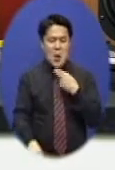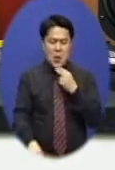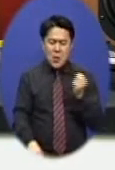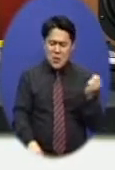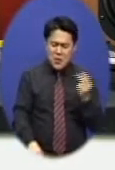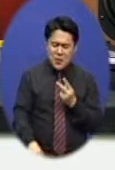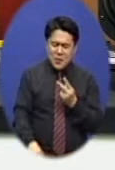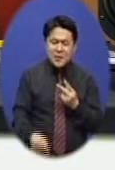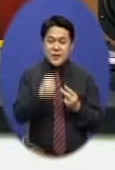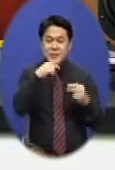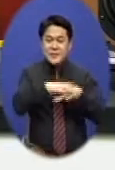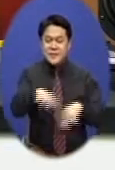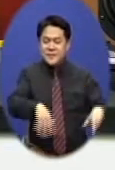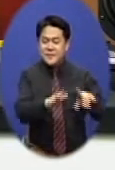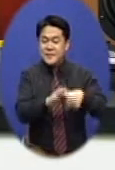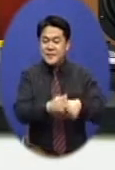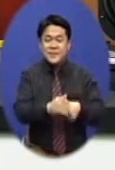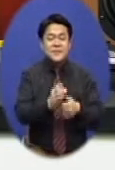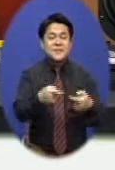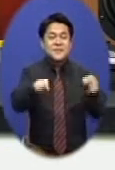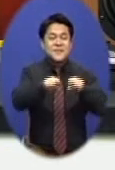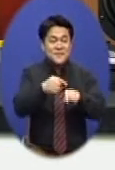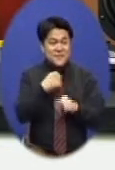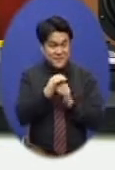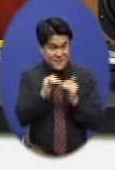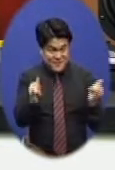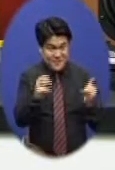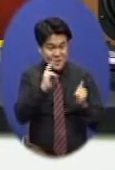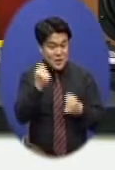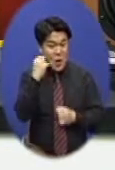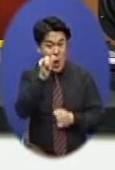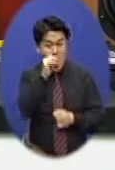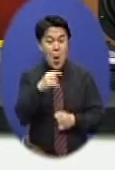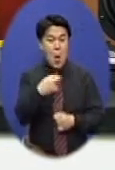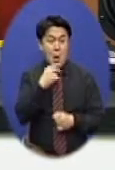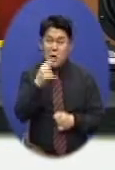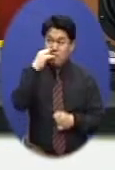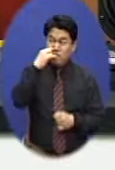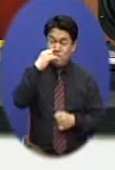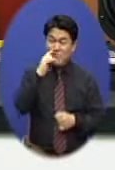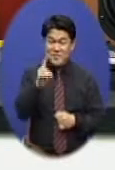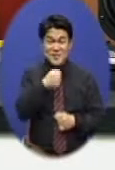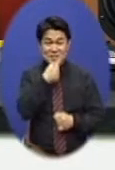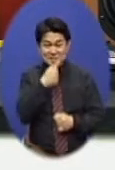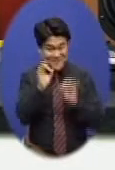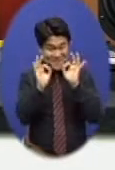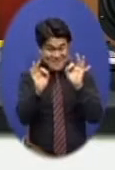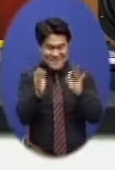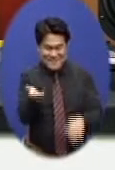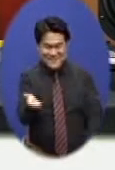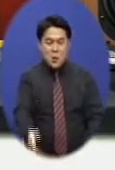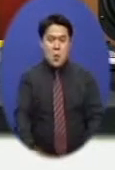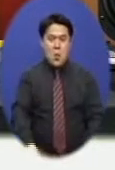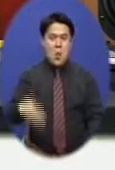또 김장할 때 함께했던 분들이 얼마나 또 노래에 관심을 두었는지 아, 궁금합니다. 그렇습니다. 자, 한번 볼까요? 네, 네.